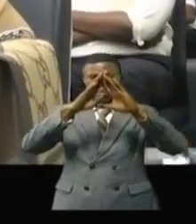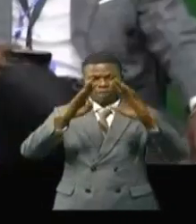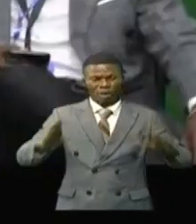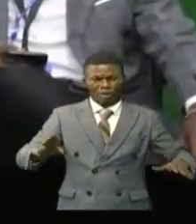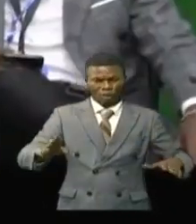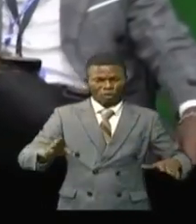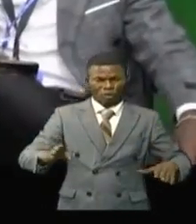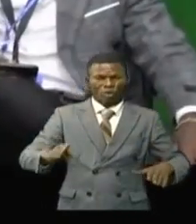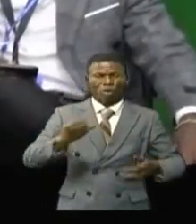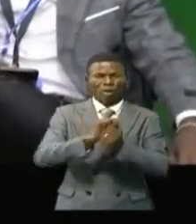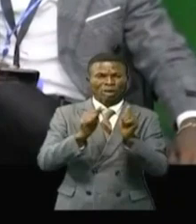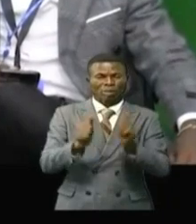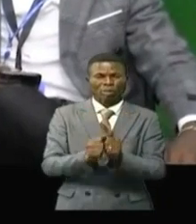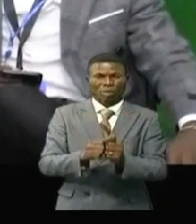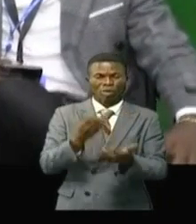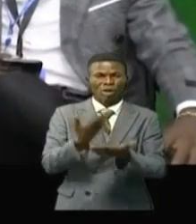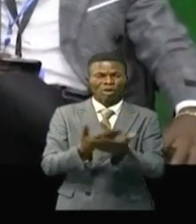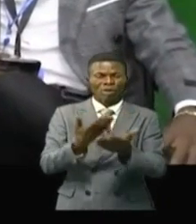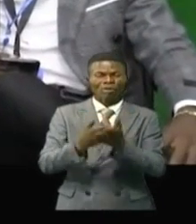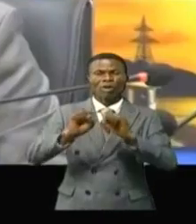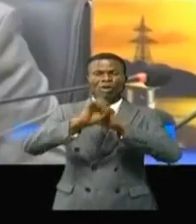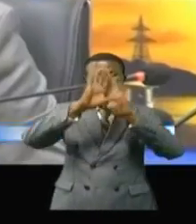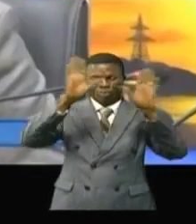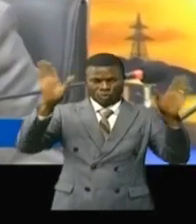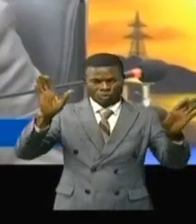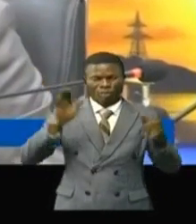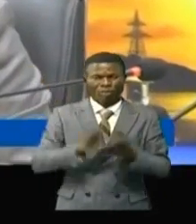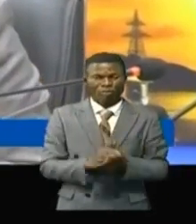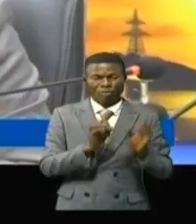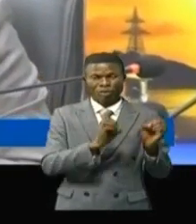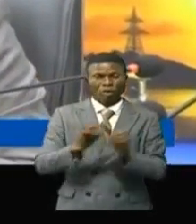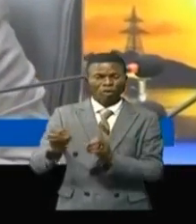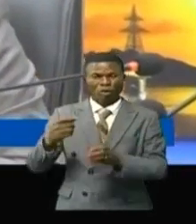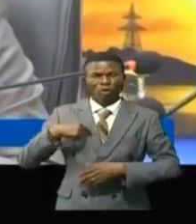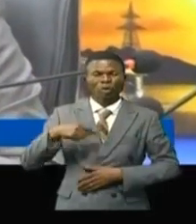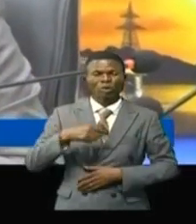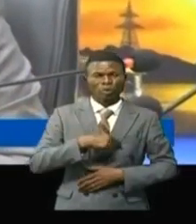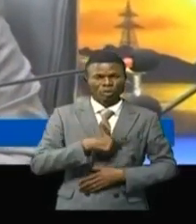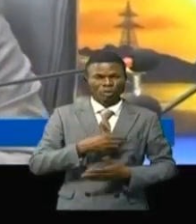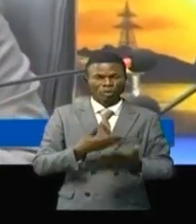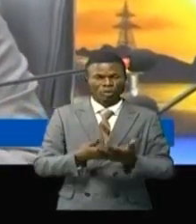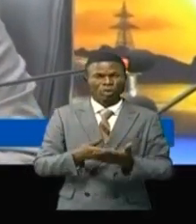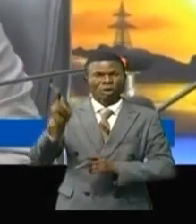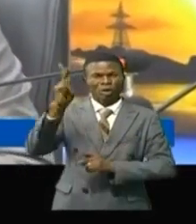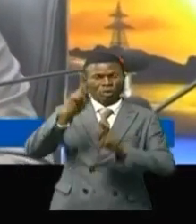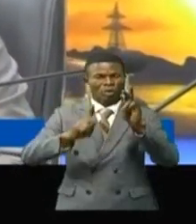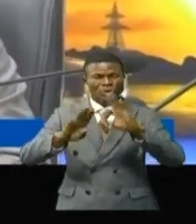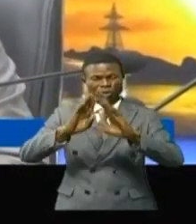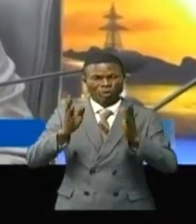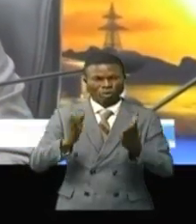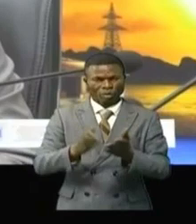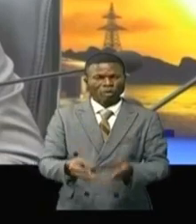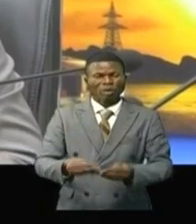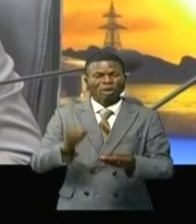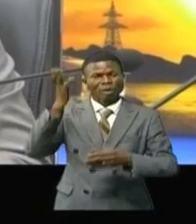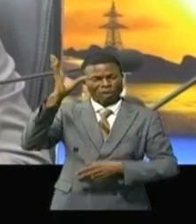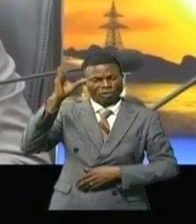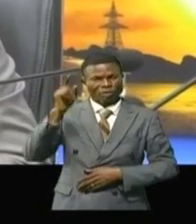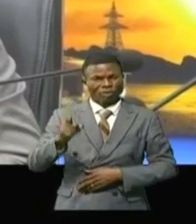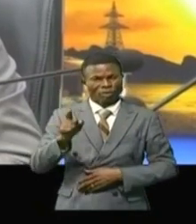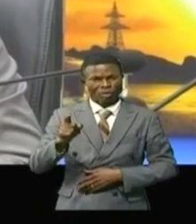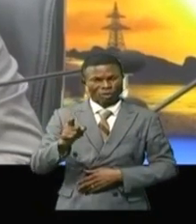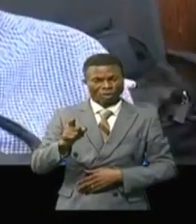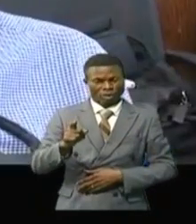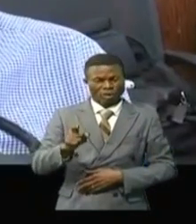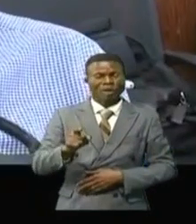le cadre du fonds Mwinda. L'idée de cette décentralisation, c'est justement de nous rapprocher de ces populations, des autorités locales, pour pouvoir